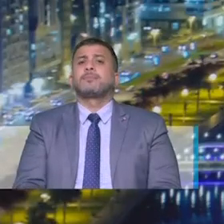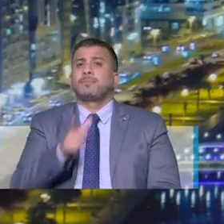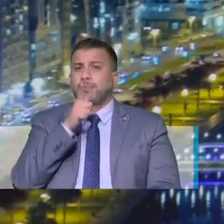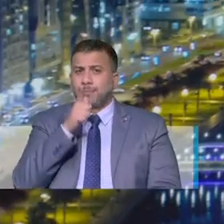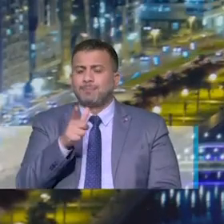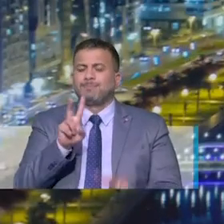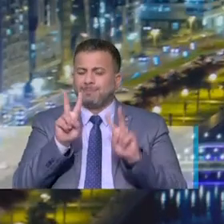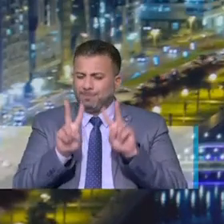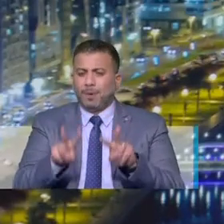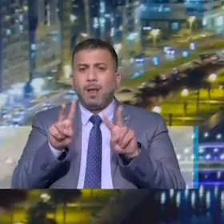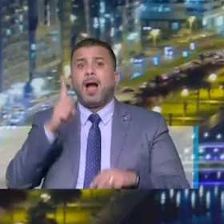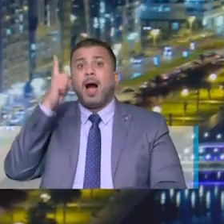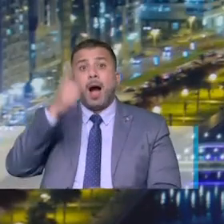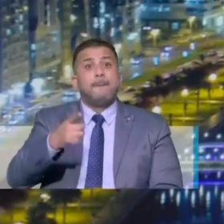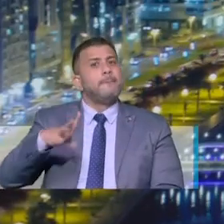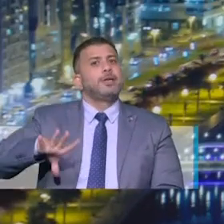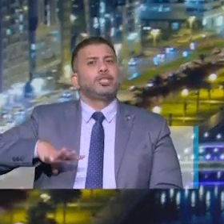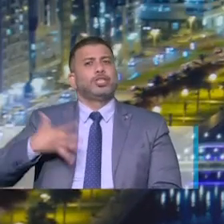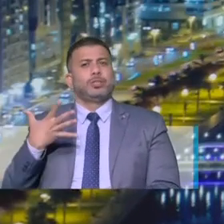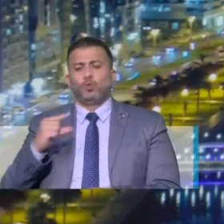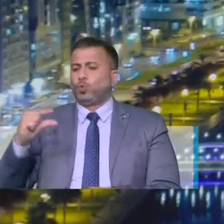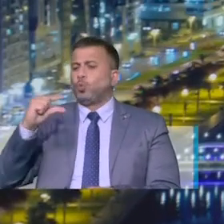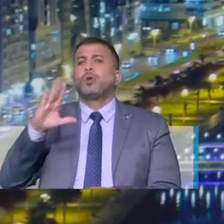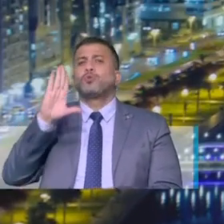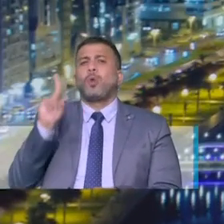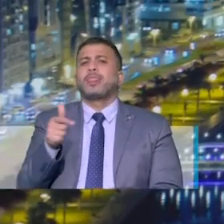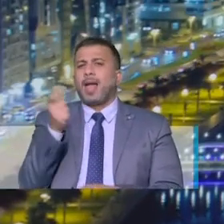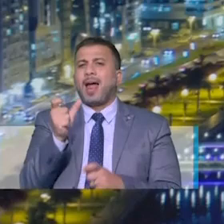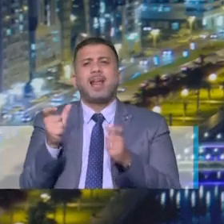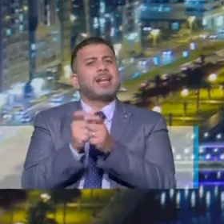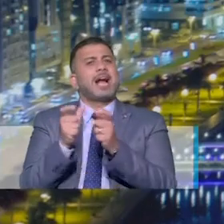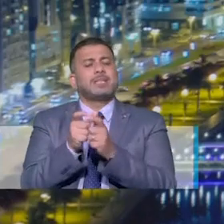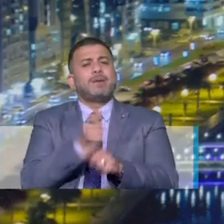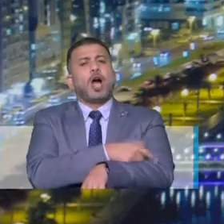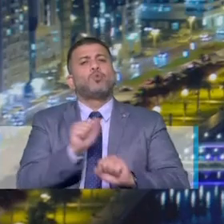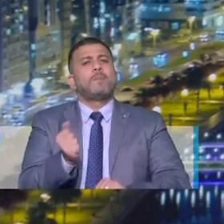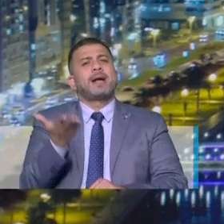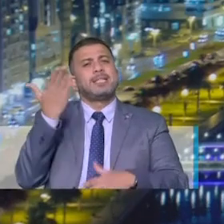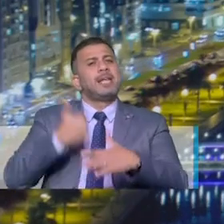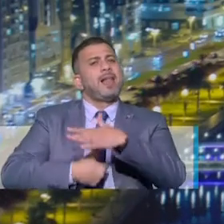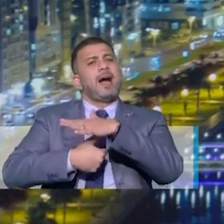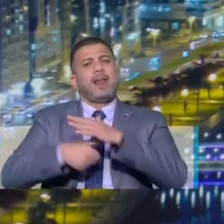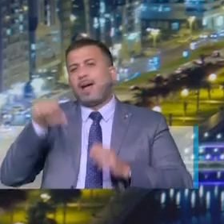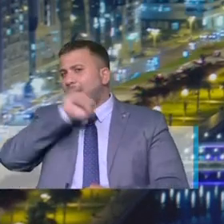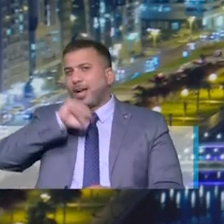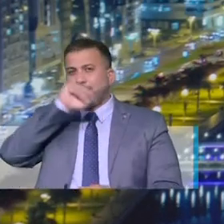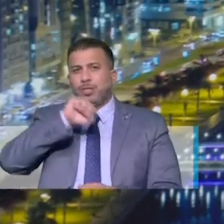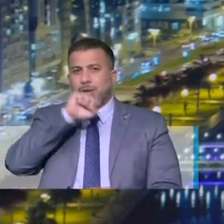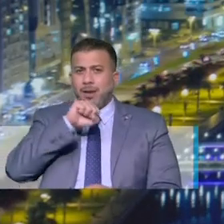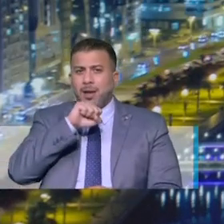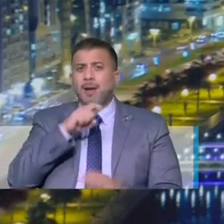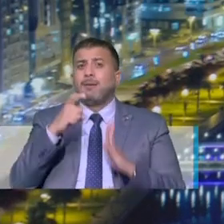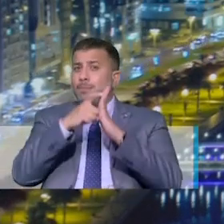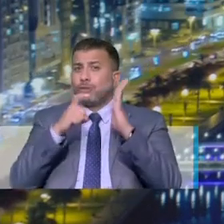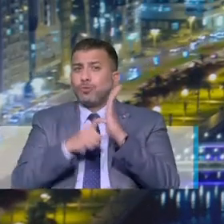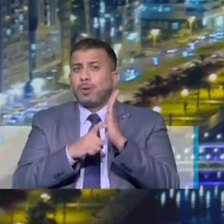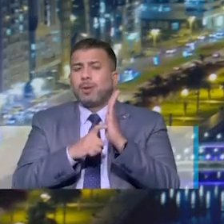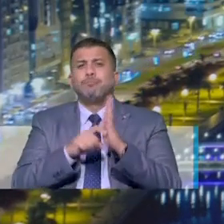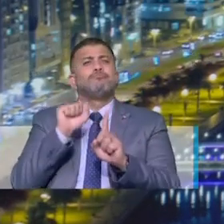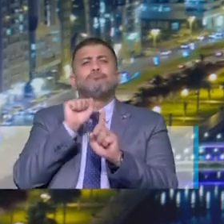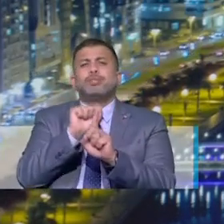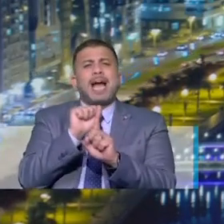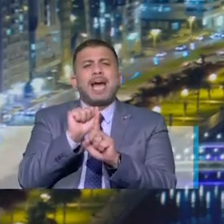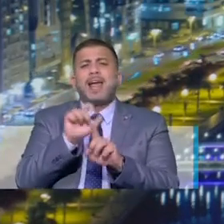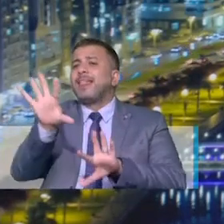وفي السياق ذاته أصدر صاحب السمو الشيخ الدكتور سلطان بن محمد القاسمي عضو المجلس الأعلى حاكم الشارقة